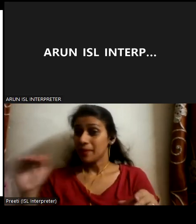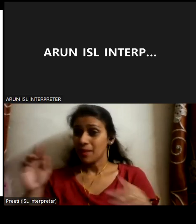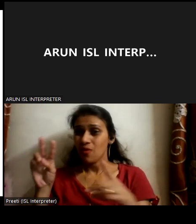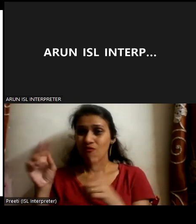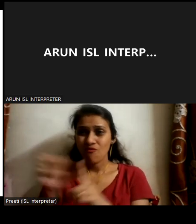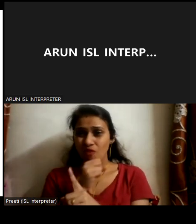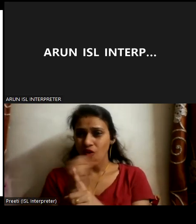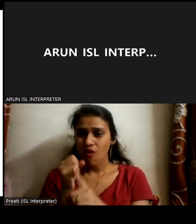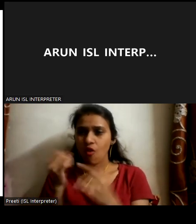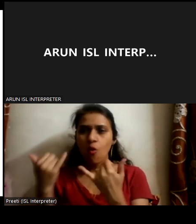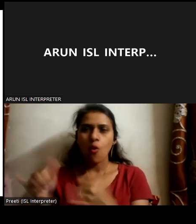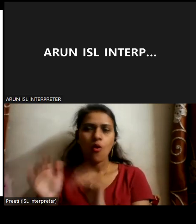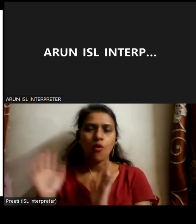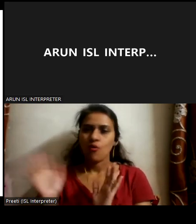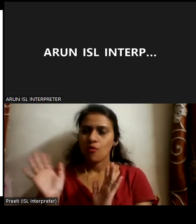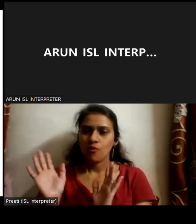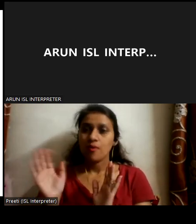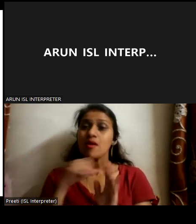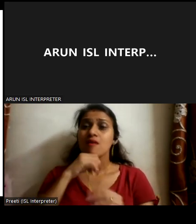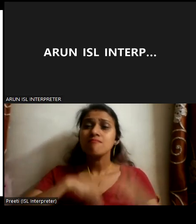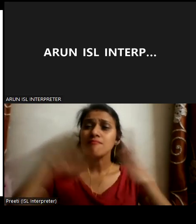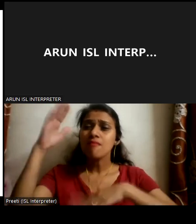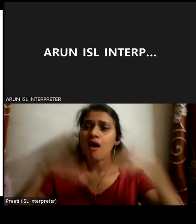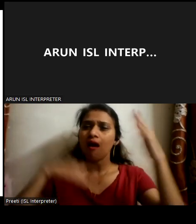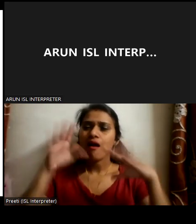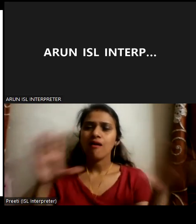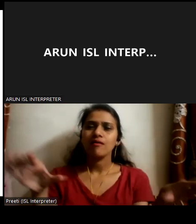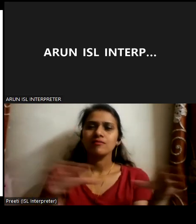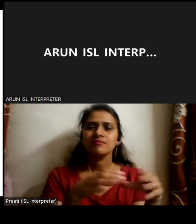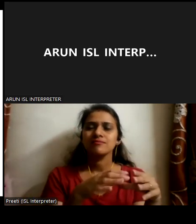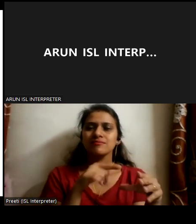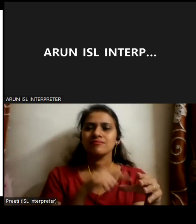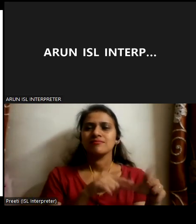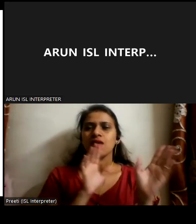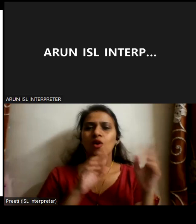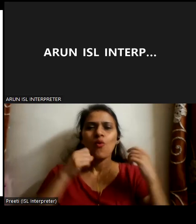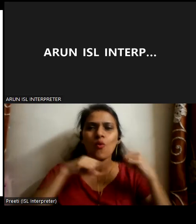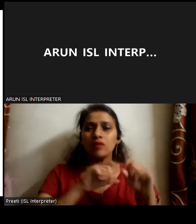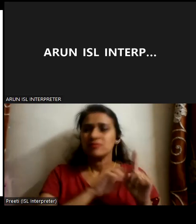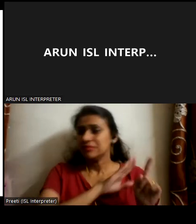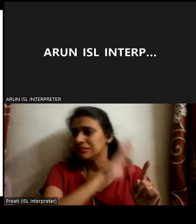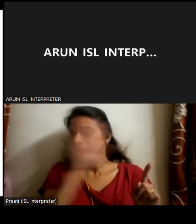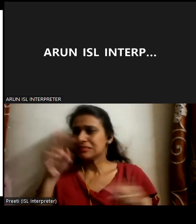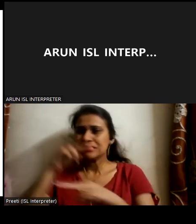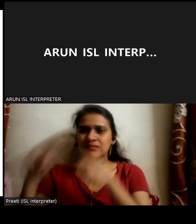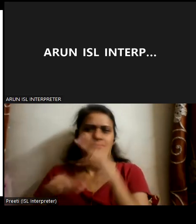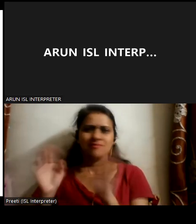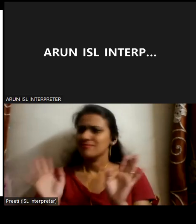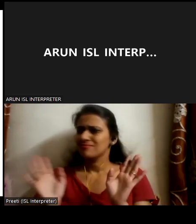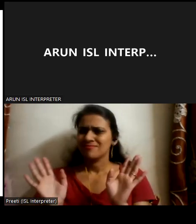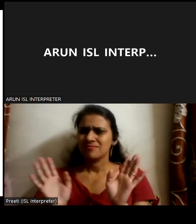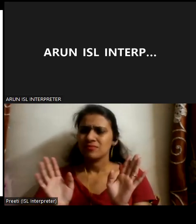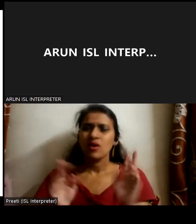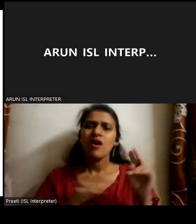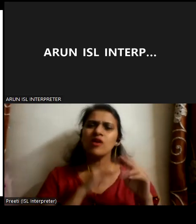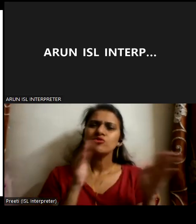प्राइवेट बड़े लोगों का इंडस्ट्री है वहाँ पे उनको जाने की जरूरत ना पड़े, और यूथ फिर आगे बढ़ के आए,